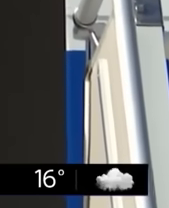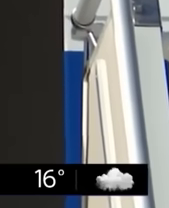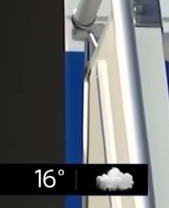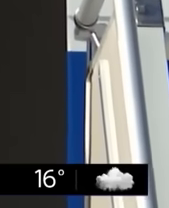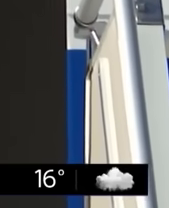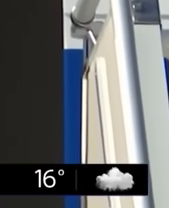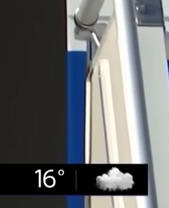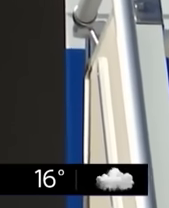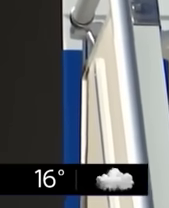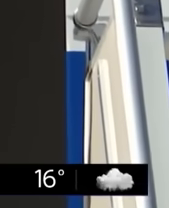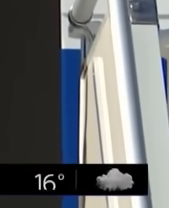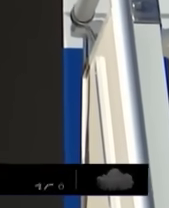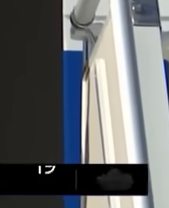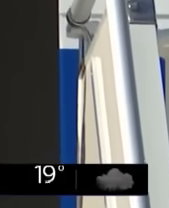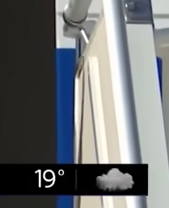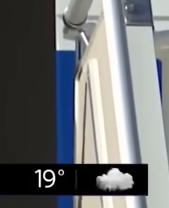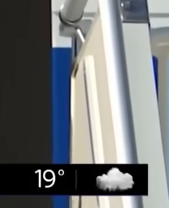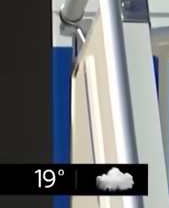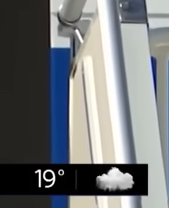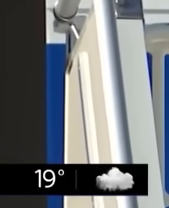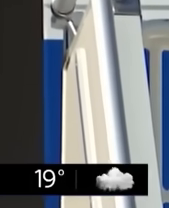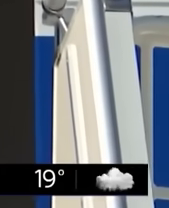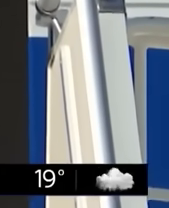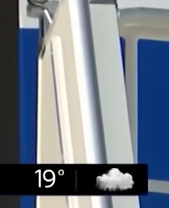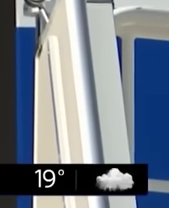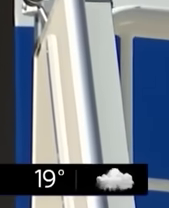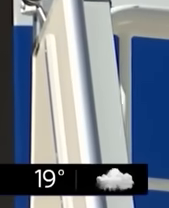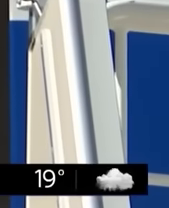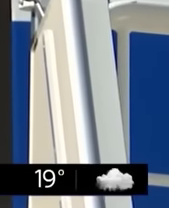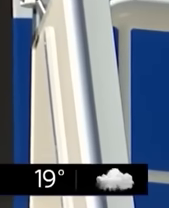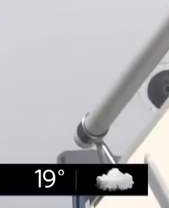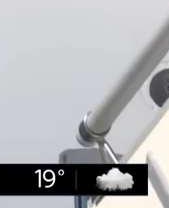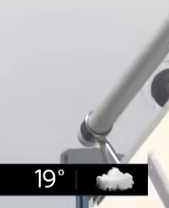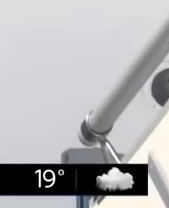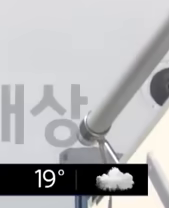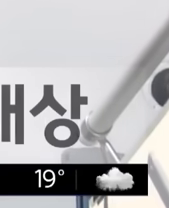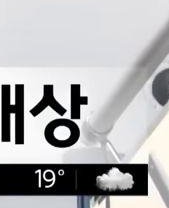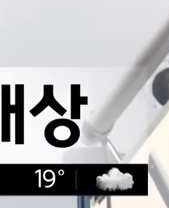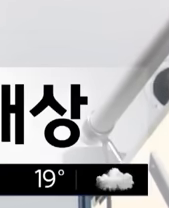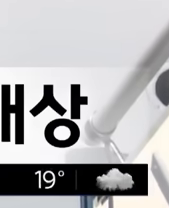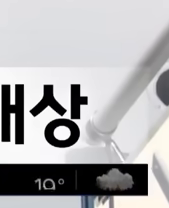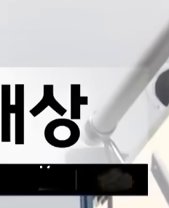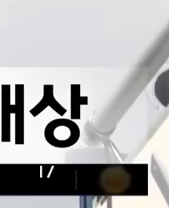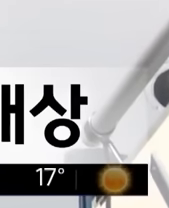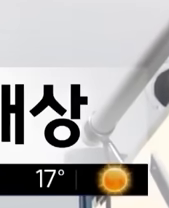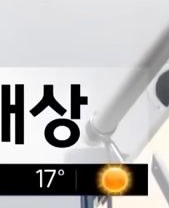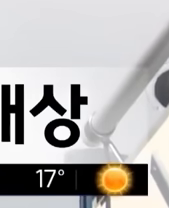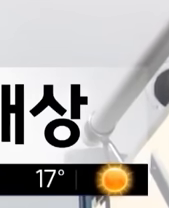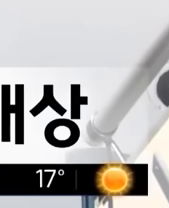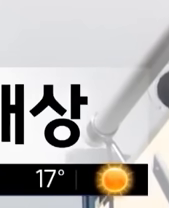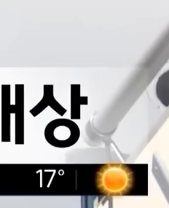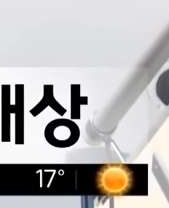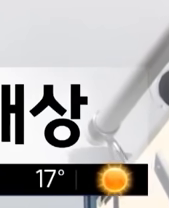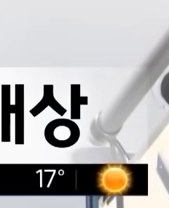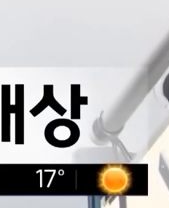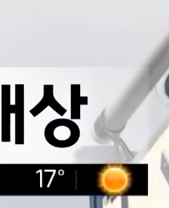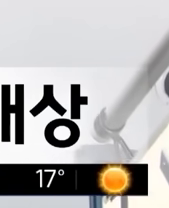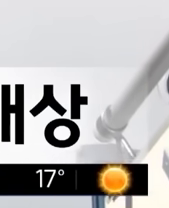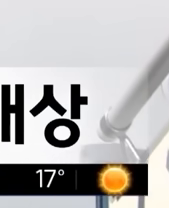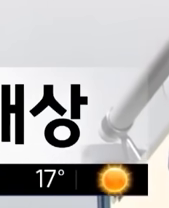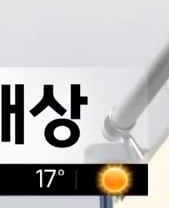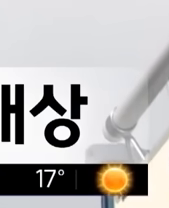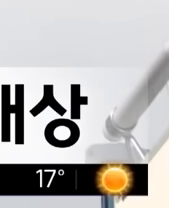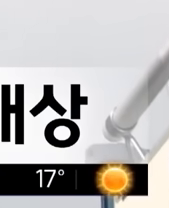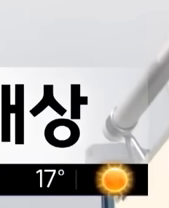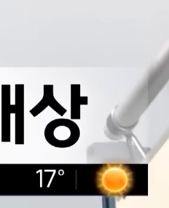대한 처벌 규정이 없어 김 여사는 처벌 대상이 아닙니다. 다만 직무 관련성이 인정되는 경우 금품을 받고 지체